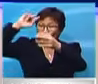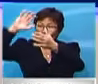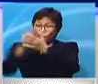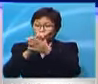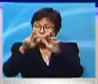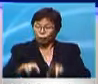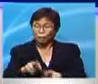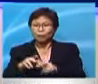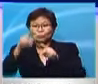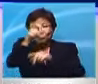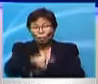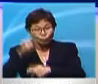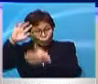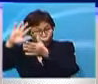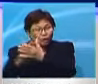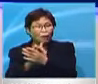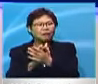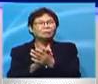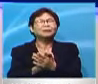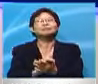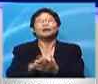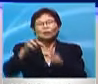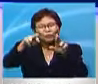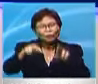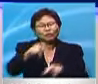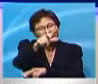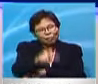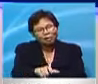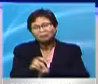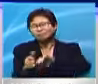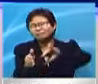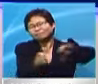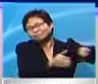menggambarkan referendum rakyat yang menolak pakatan